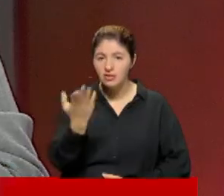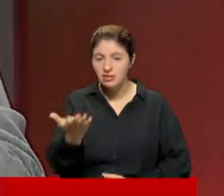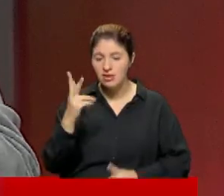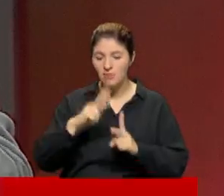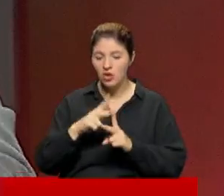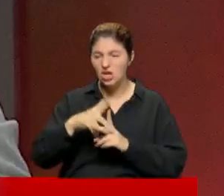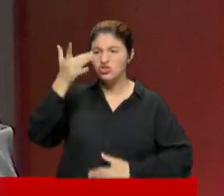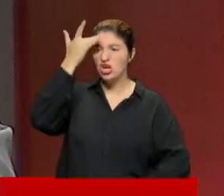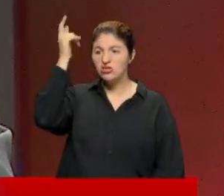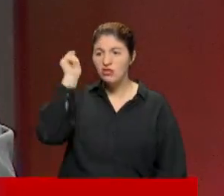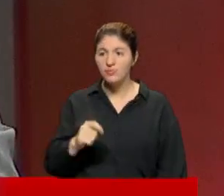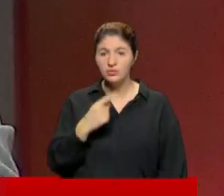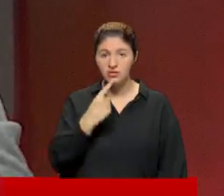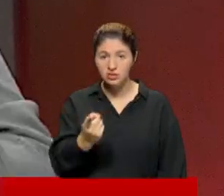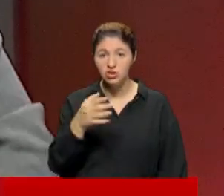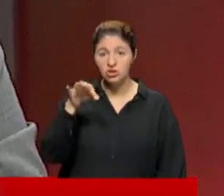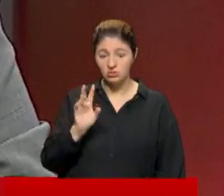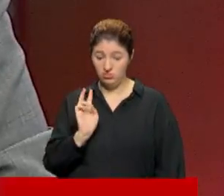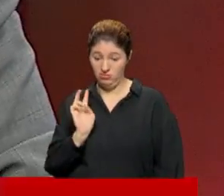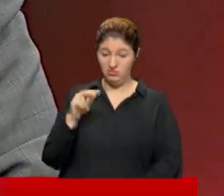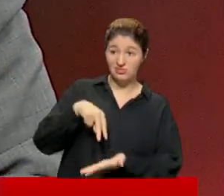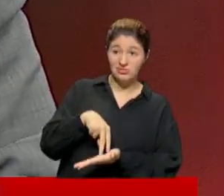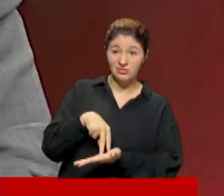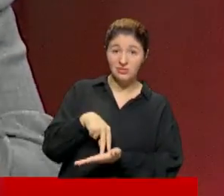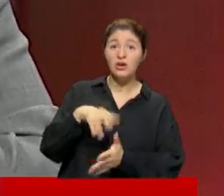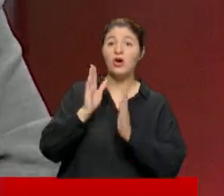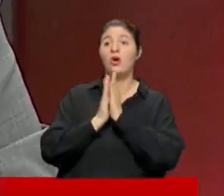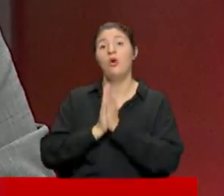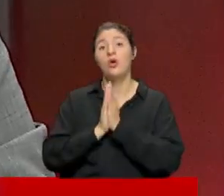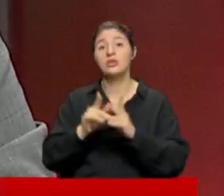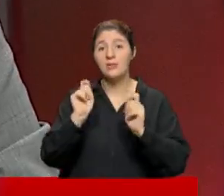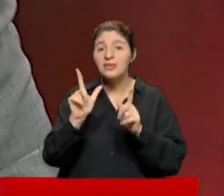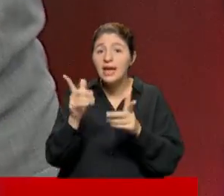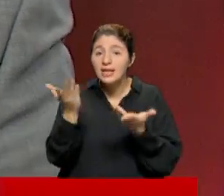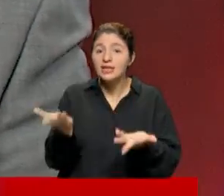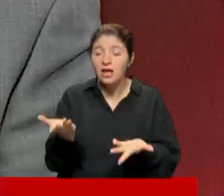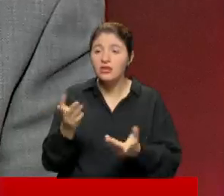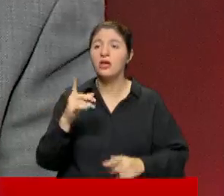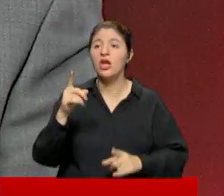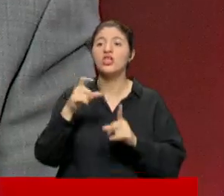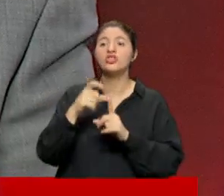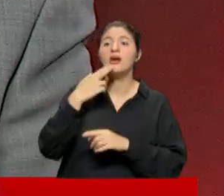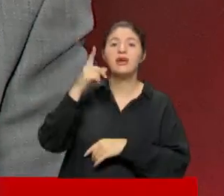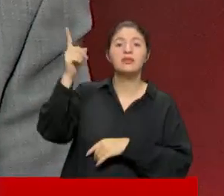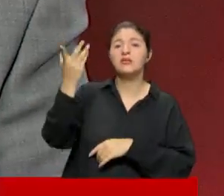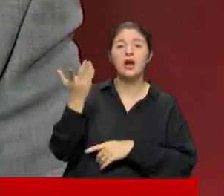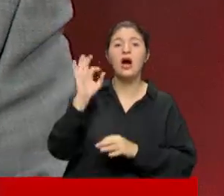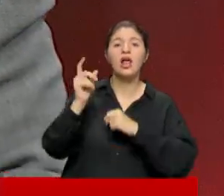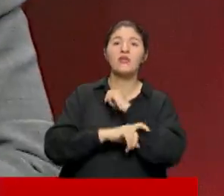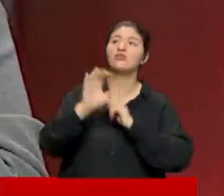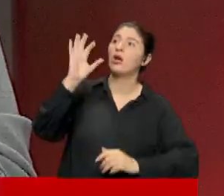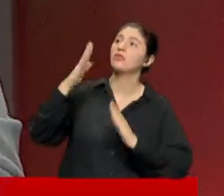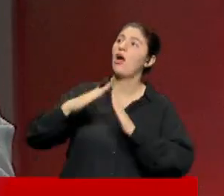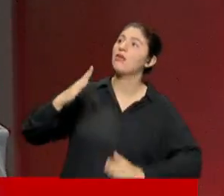polisimizi şehit etti dediniz şimdi çıkmışsınız özür dilemesin gerekirken Dilşah daha da terörist demiş